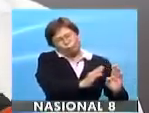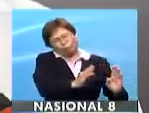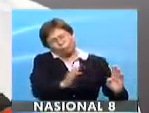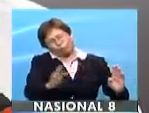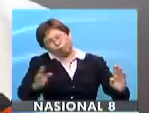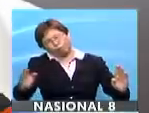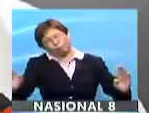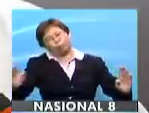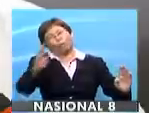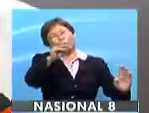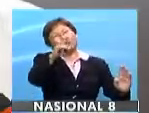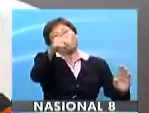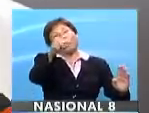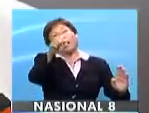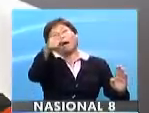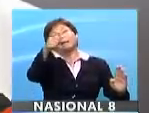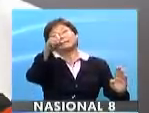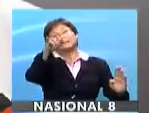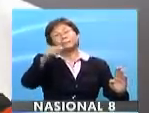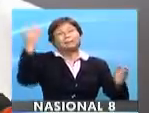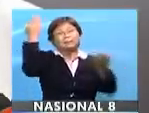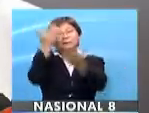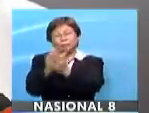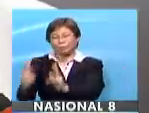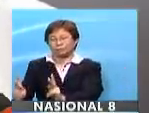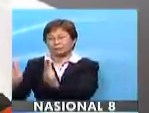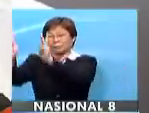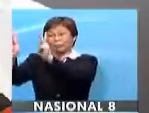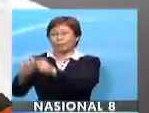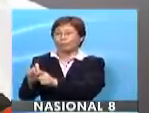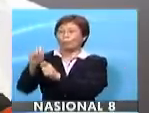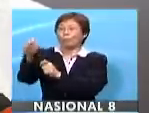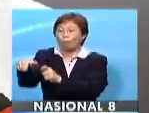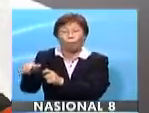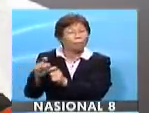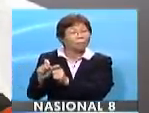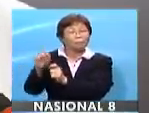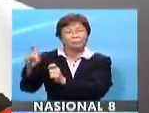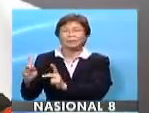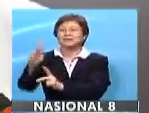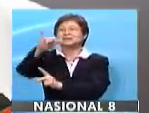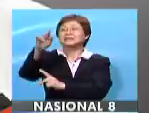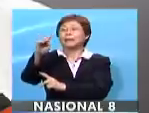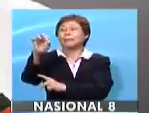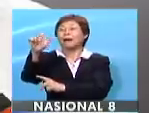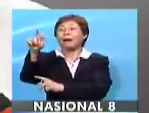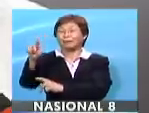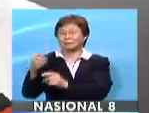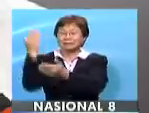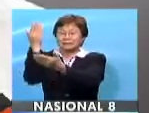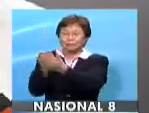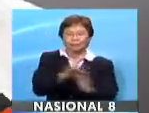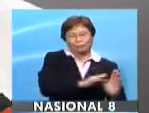terowong Muasin sehinggalah di kompleks Melontar ataupun kompleks Jamarat, dan mereka